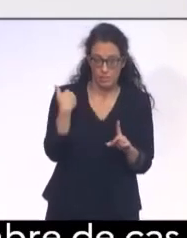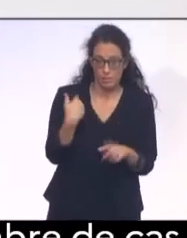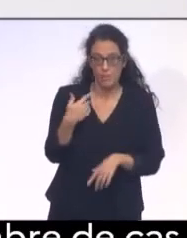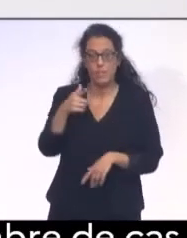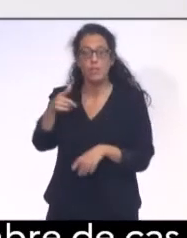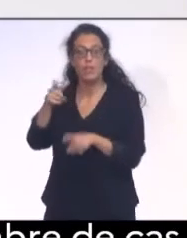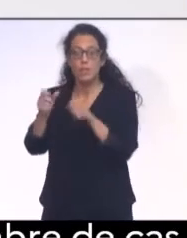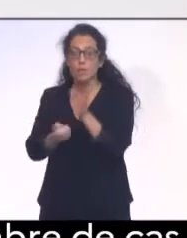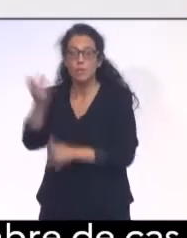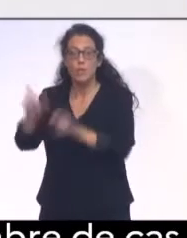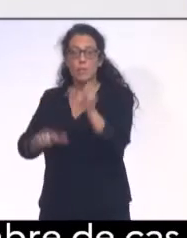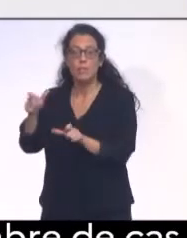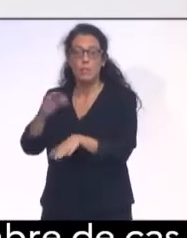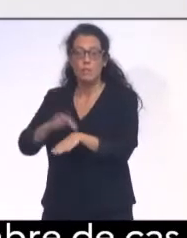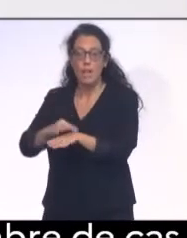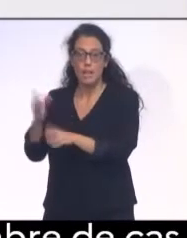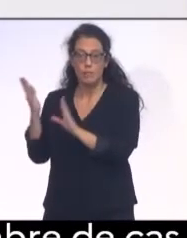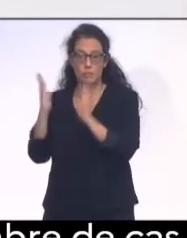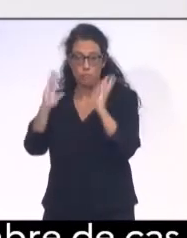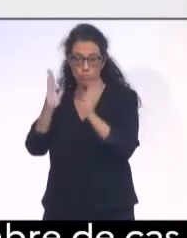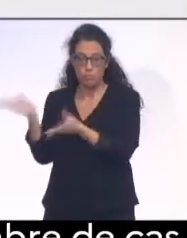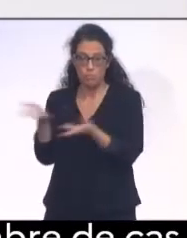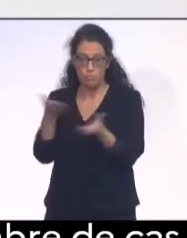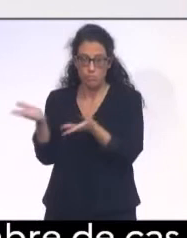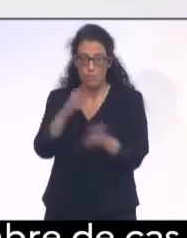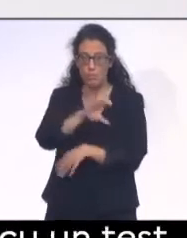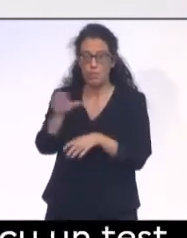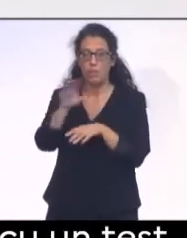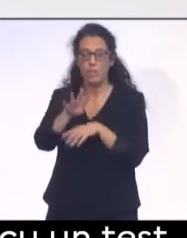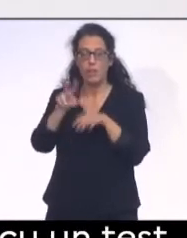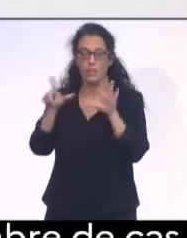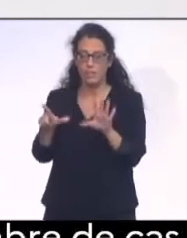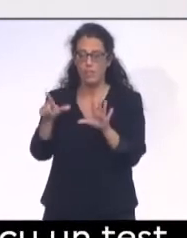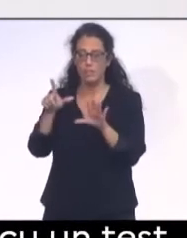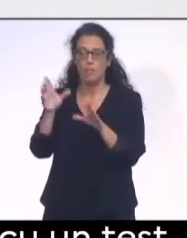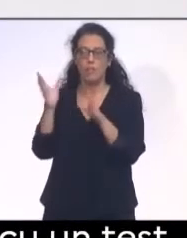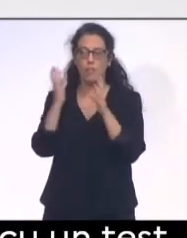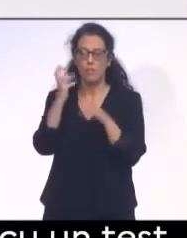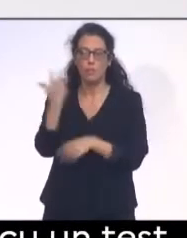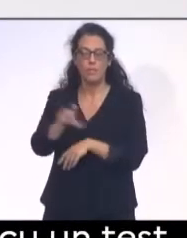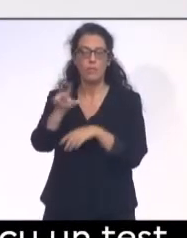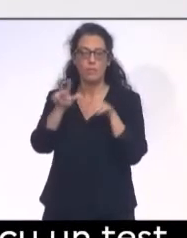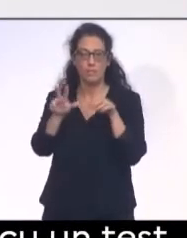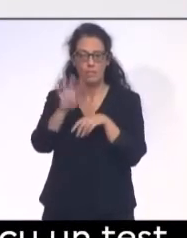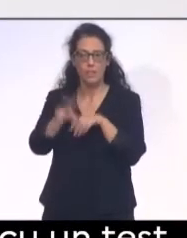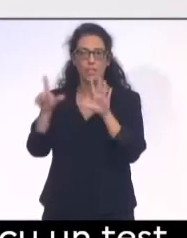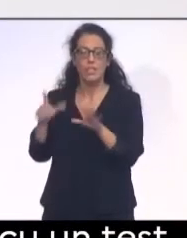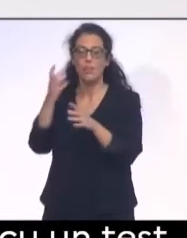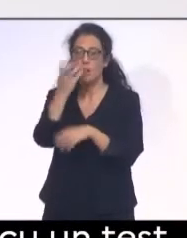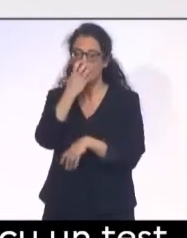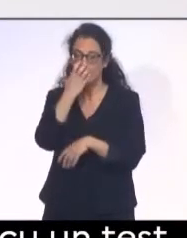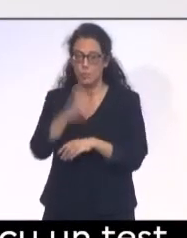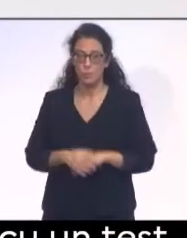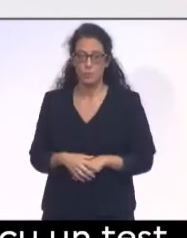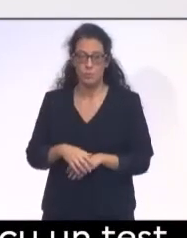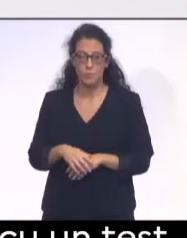soins, 347 étaient en réanimation. 2 millions de tests sont réalisés par semaine. La